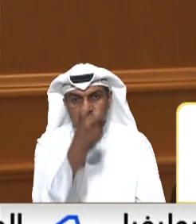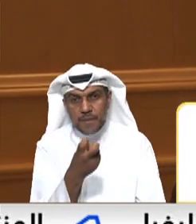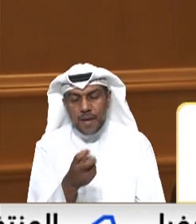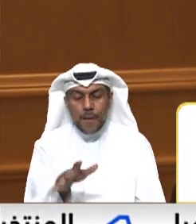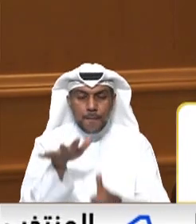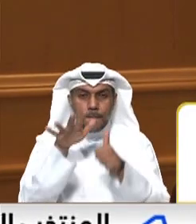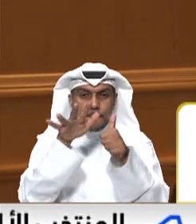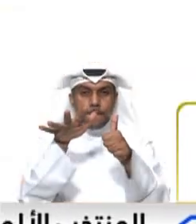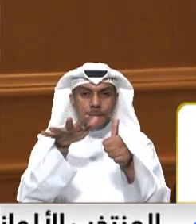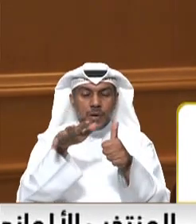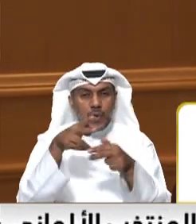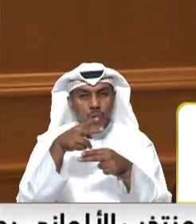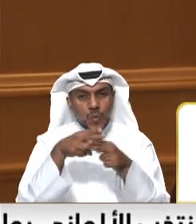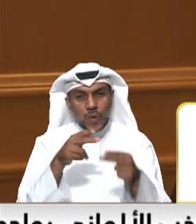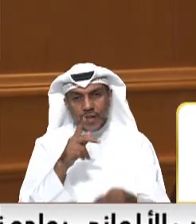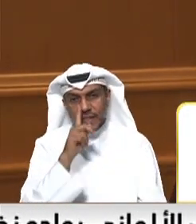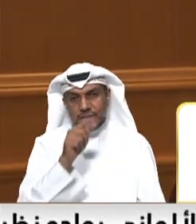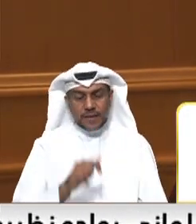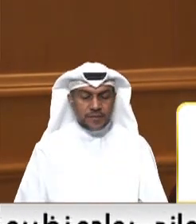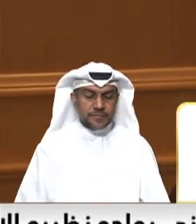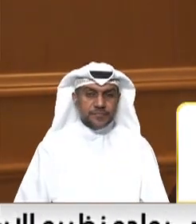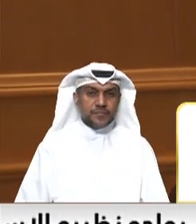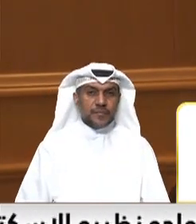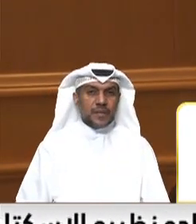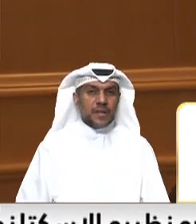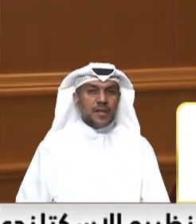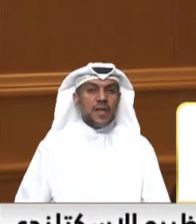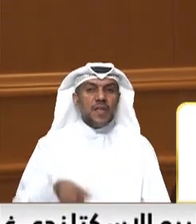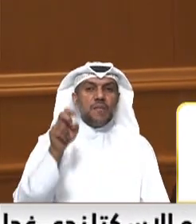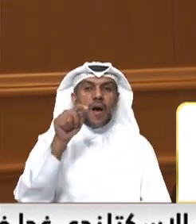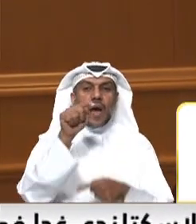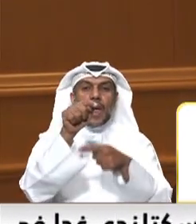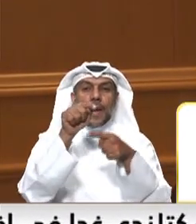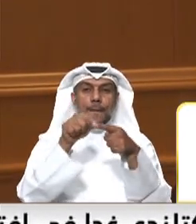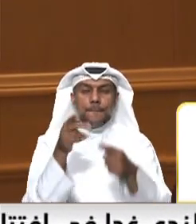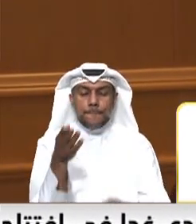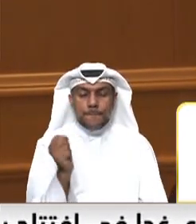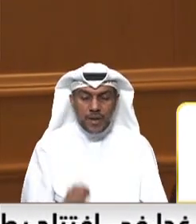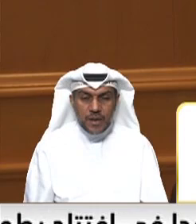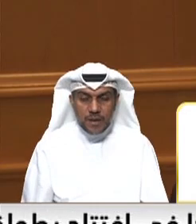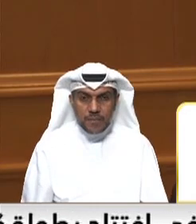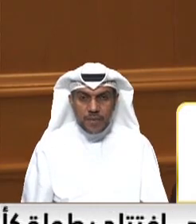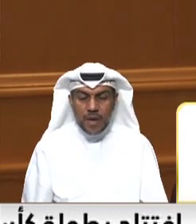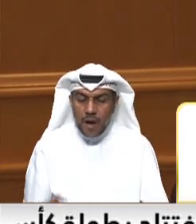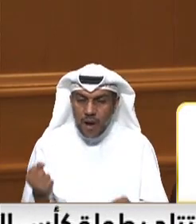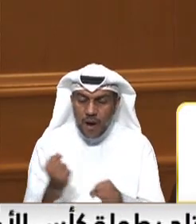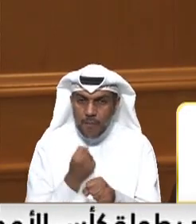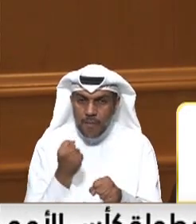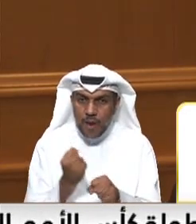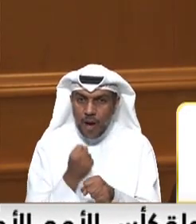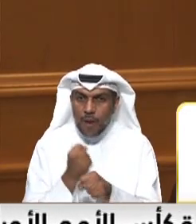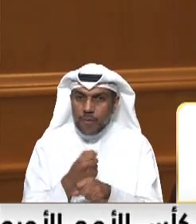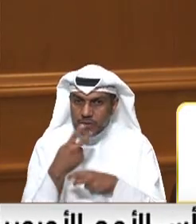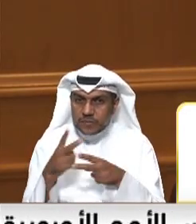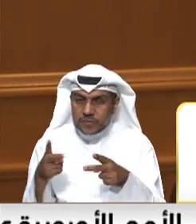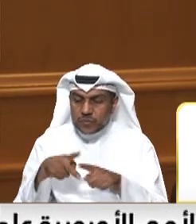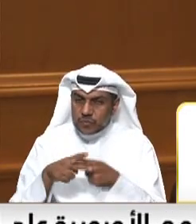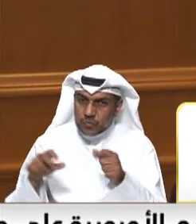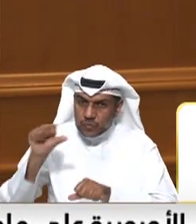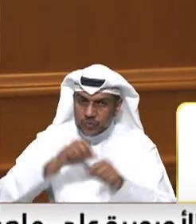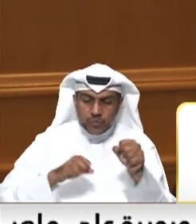مليون دينار كويتي. اليوم وصلنا ما يقارب 80% من الأعمال، فإن شاء الله نأمل